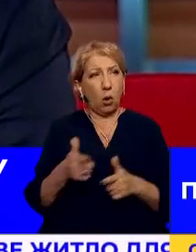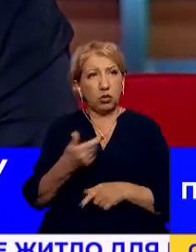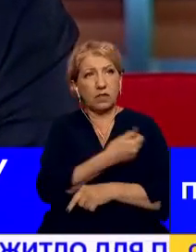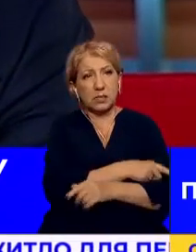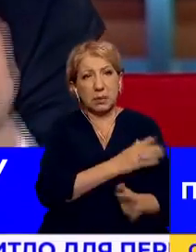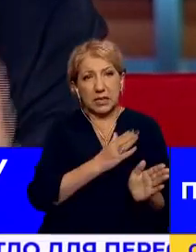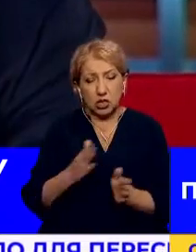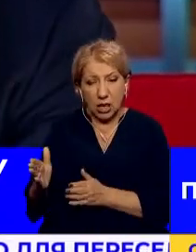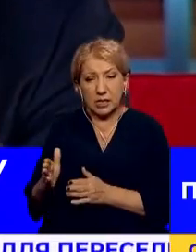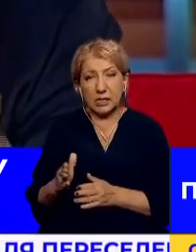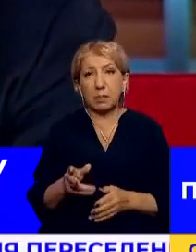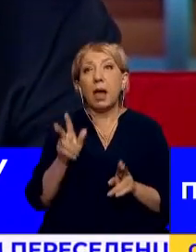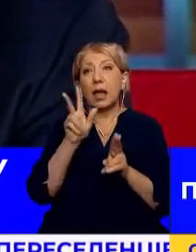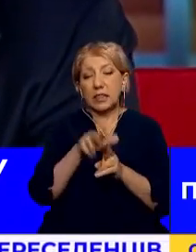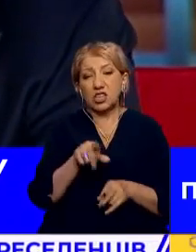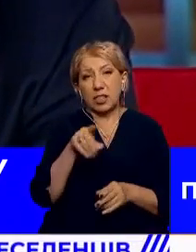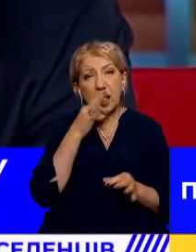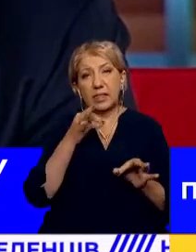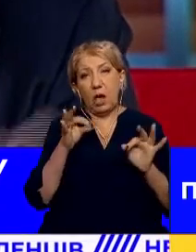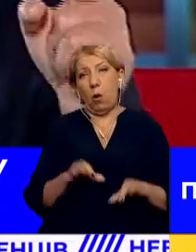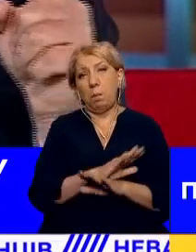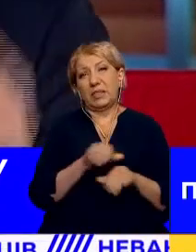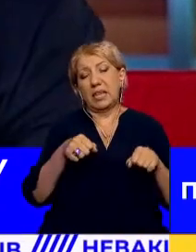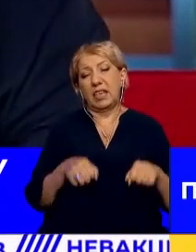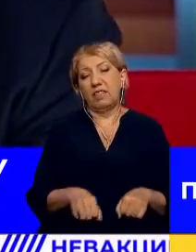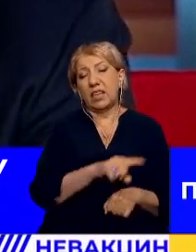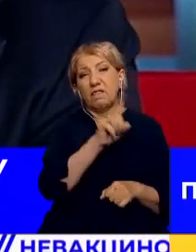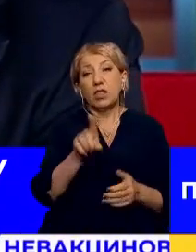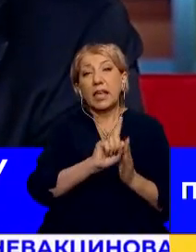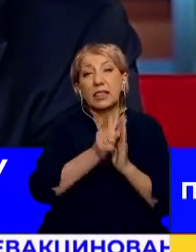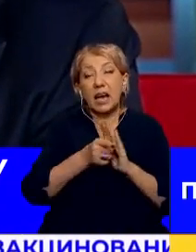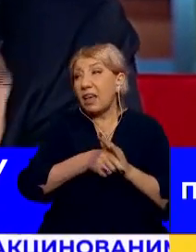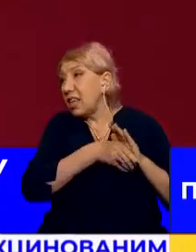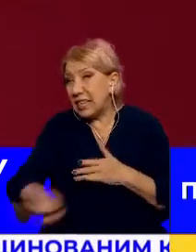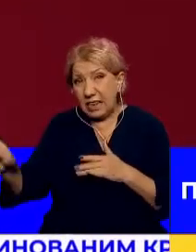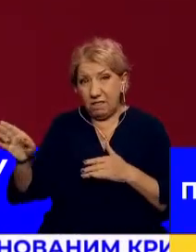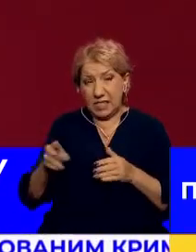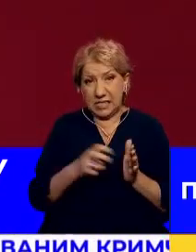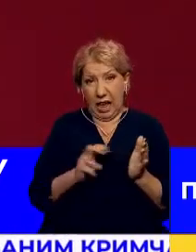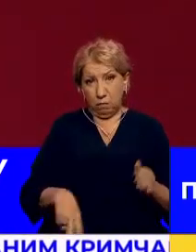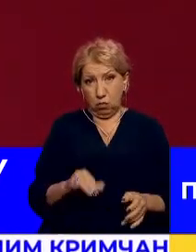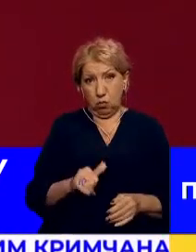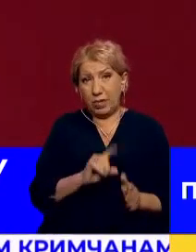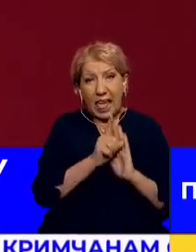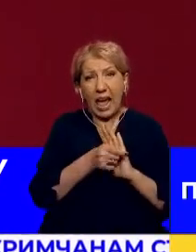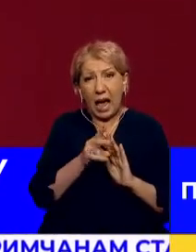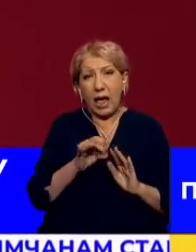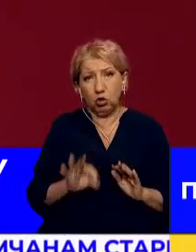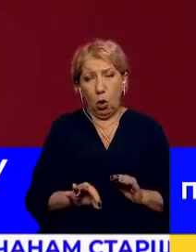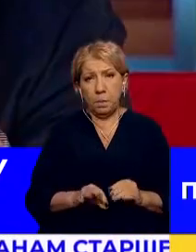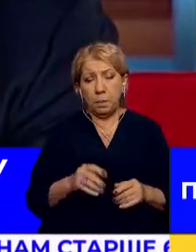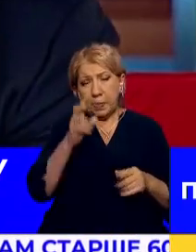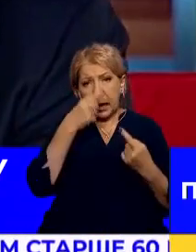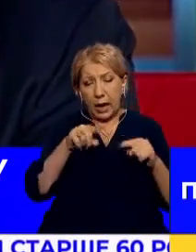медичної системи лежить на некомпетентній владі. Вони мають негайно йти у відставку, негайно. Країна